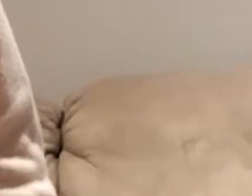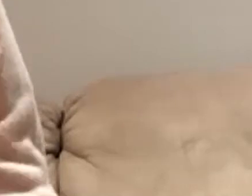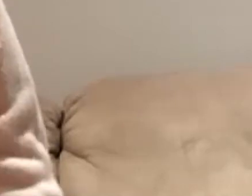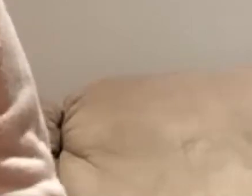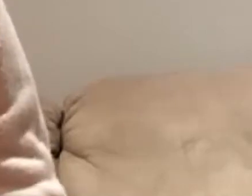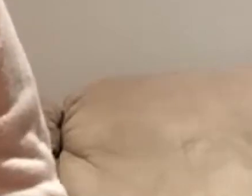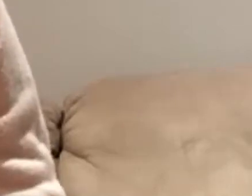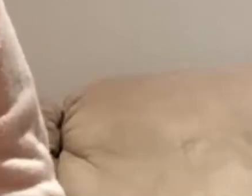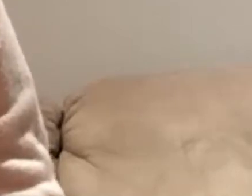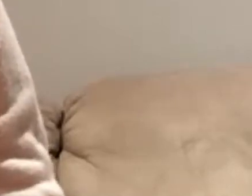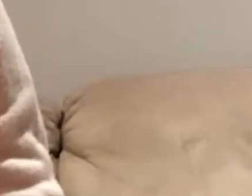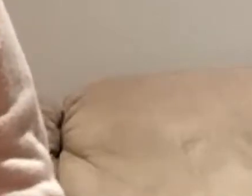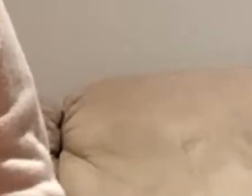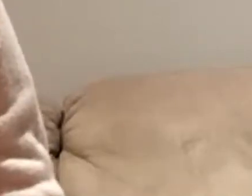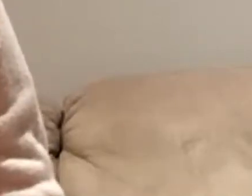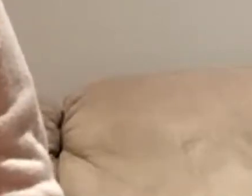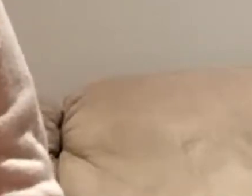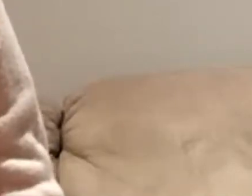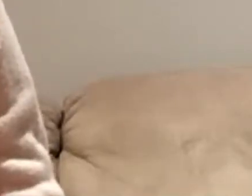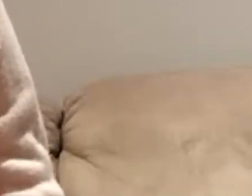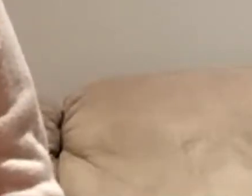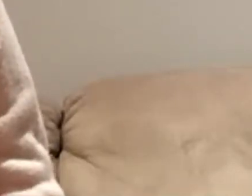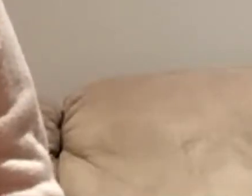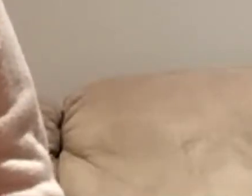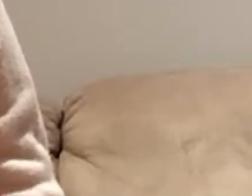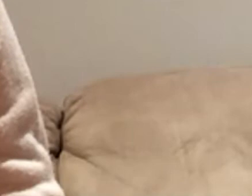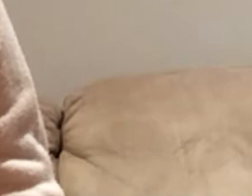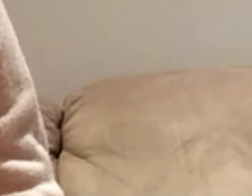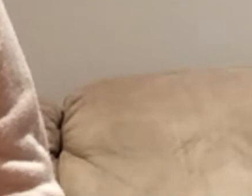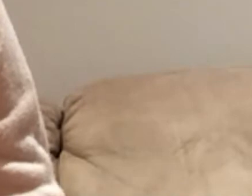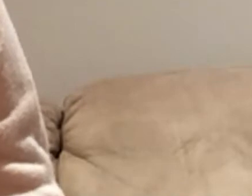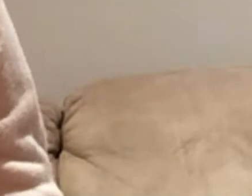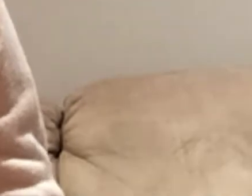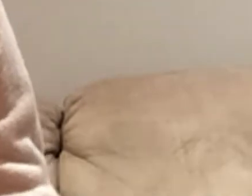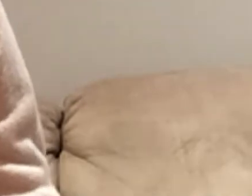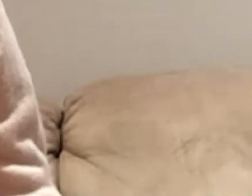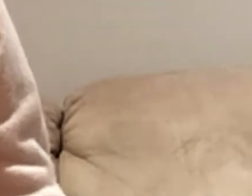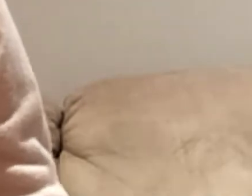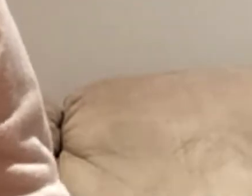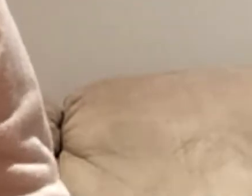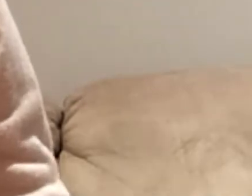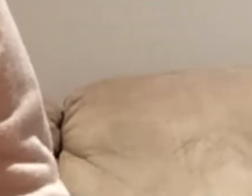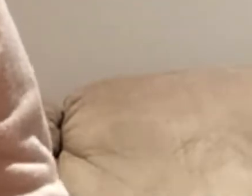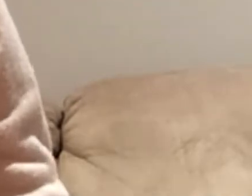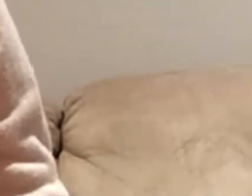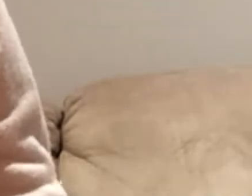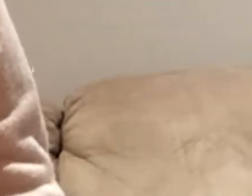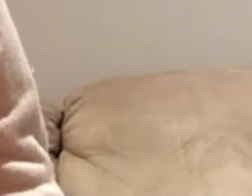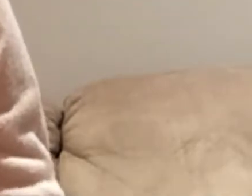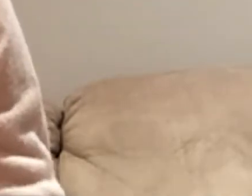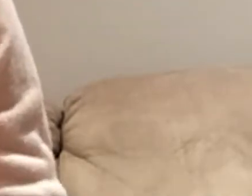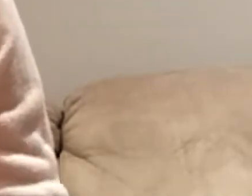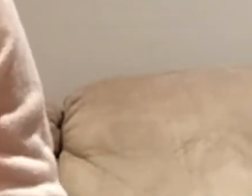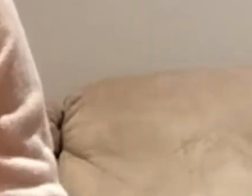Dans notre mission, il y a aussi ce désir de montrer aux gens, d'ouvrir sur...